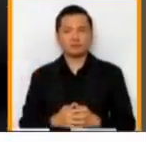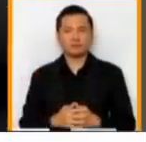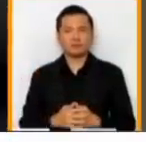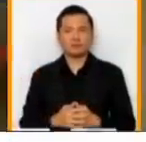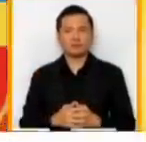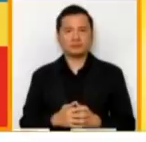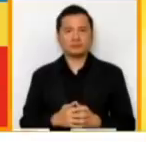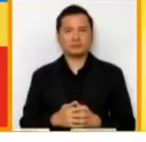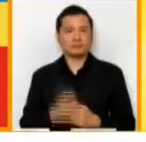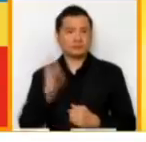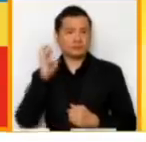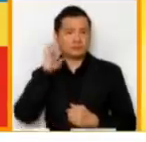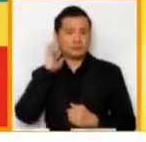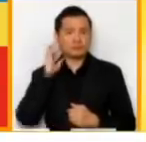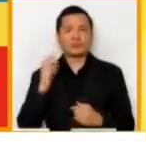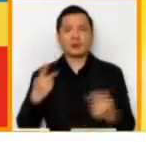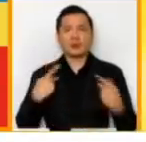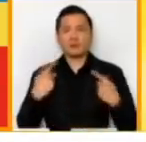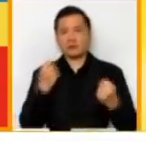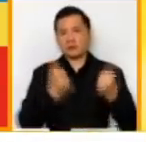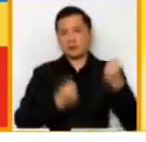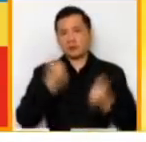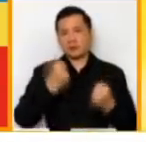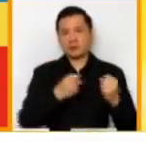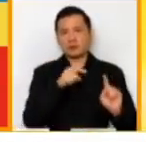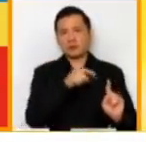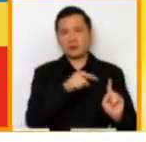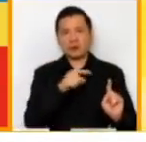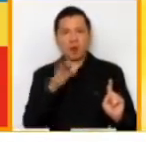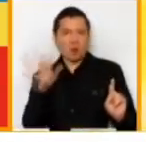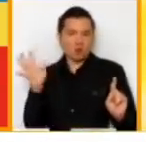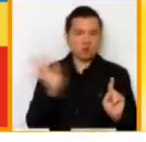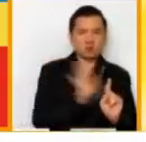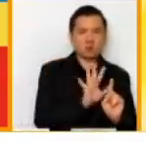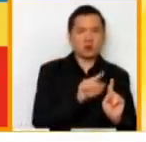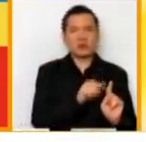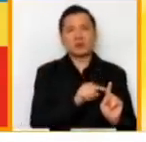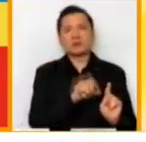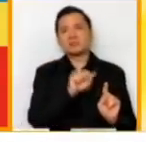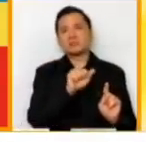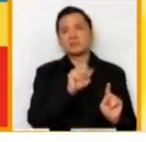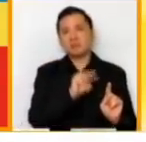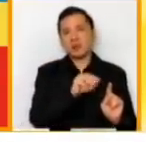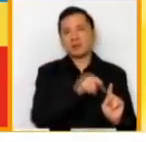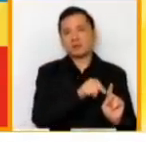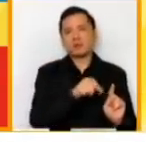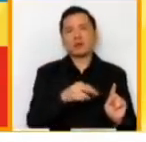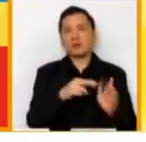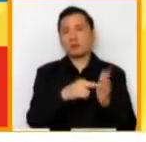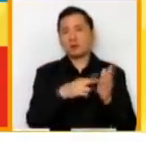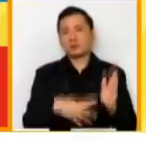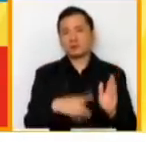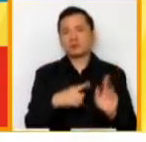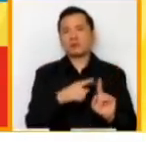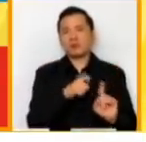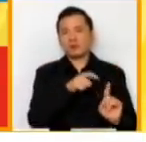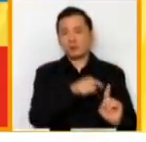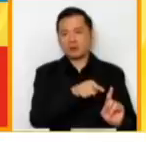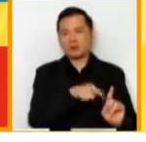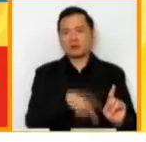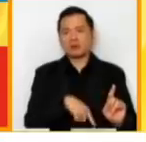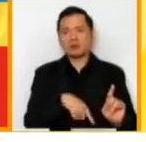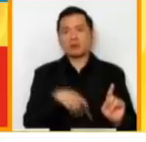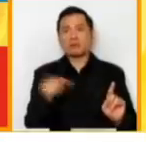Inambush naman ang sasakyan ni Sam Zaylon Ismael at kanyang escort sa barangay Elian, Dato Saudi Ampatuan,